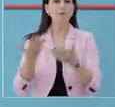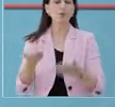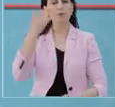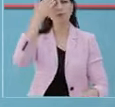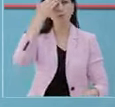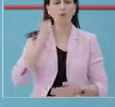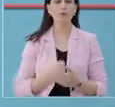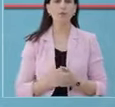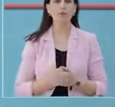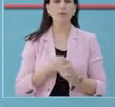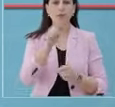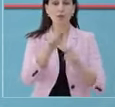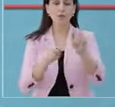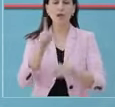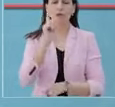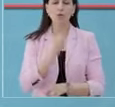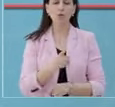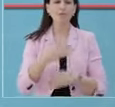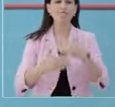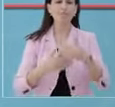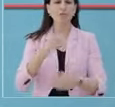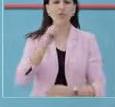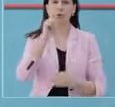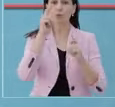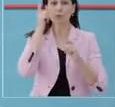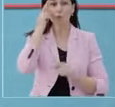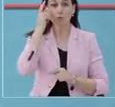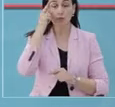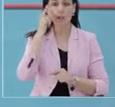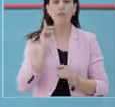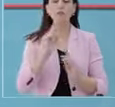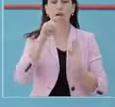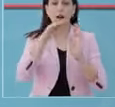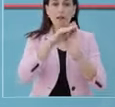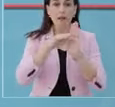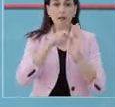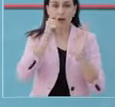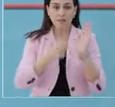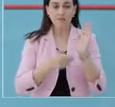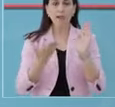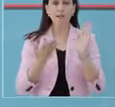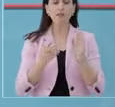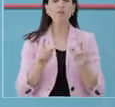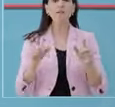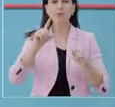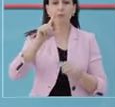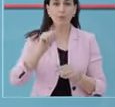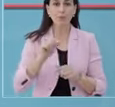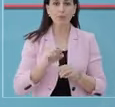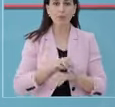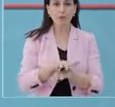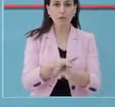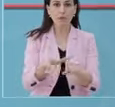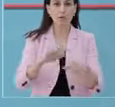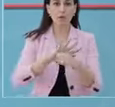Qytetarët duhet të vazhdojnë të kenë kujdes për të respektuar masat e vendosura, në mënyrë që të minimizohet sa më shumë përhapja e